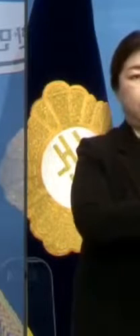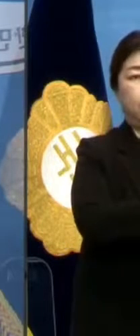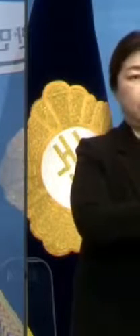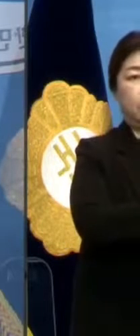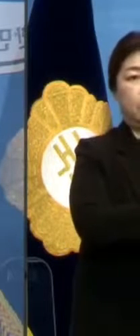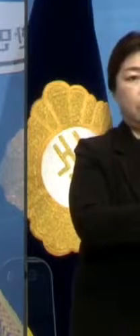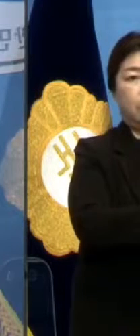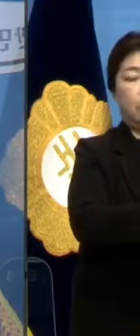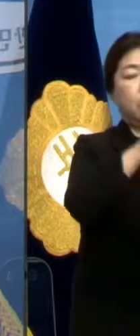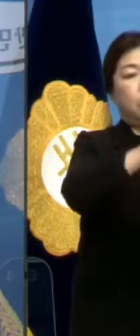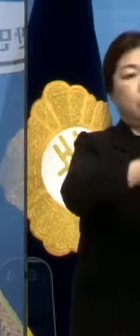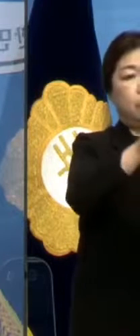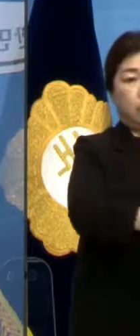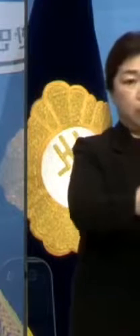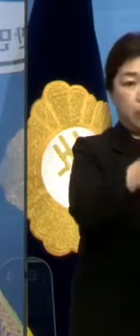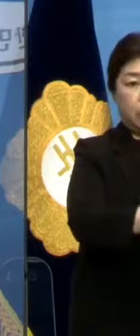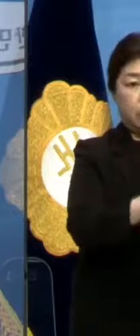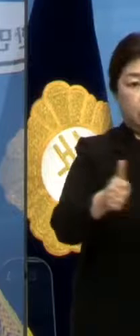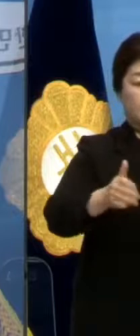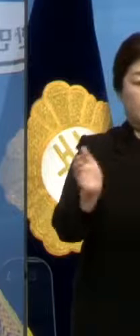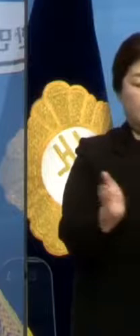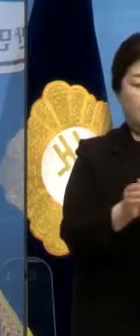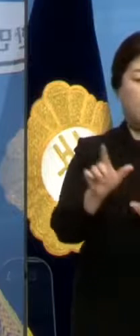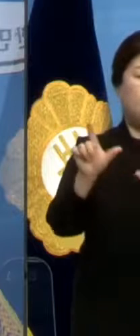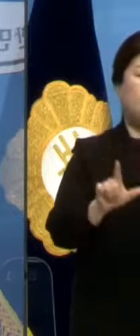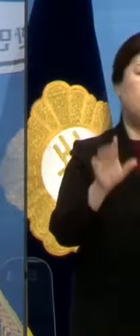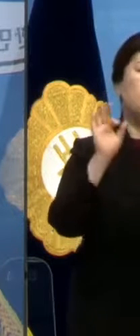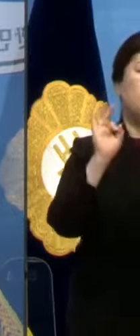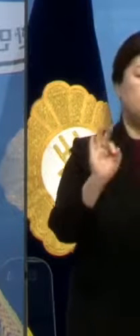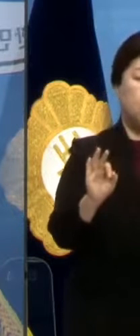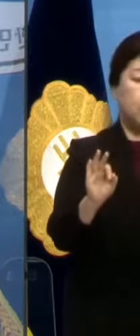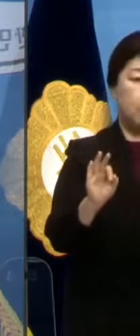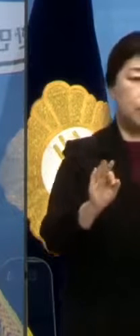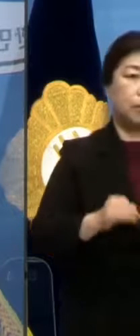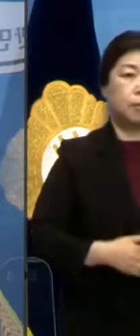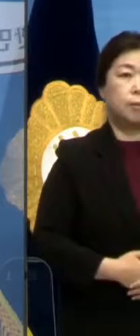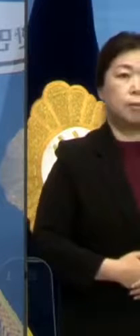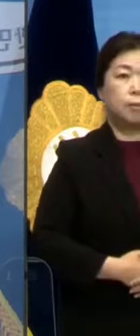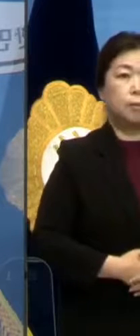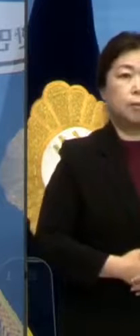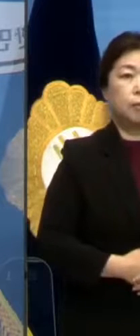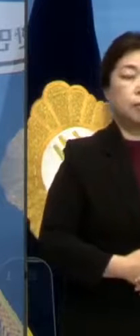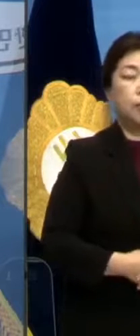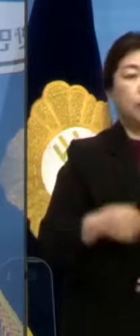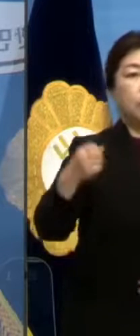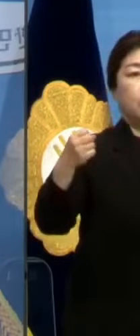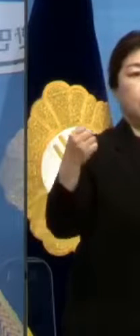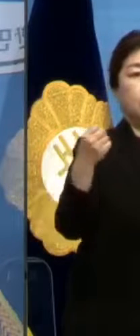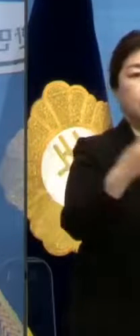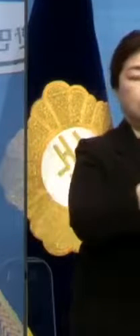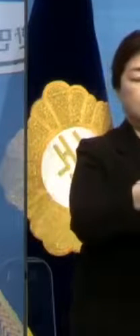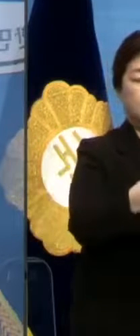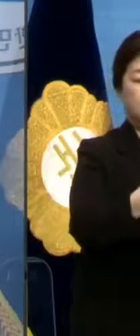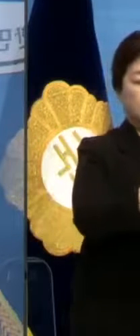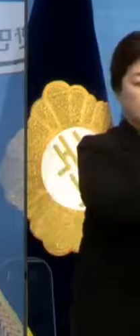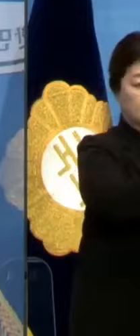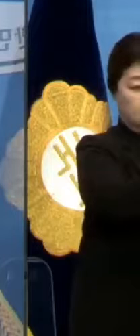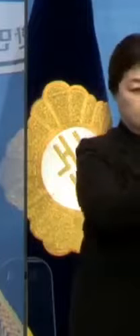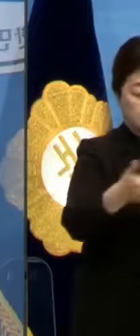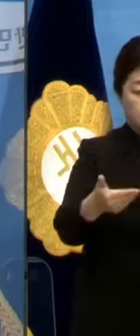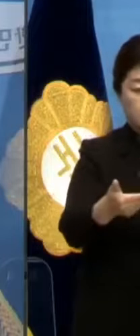그런 경선판으로 돌아가고 있지 않나 이런 생각을 하게 됩니다. 그리고 흘러간